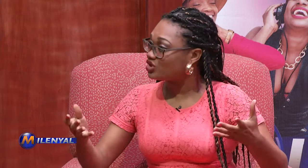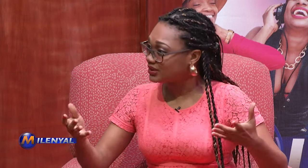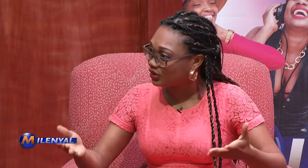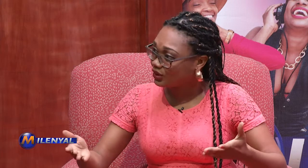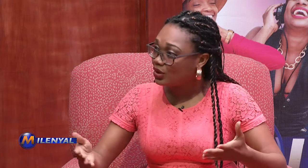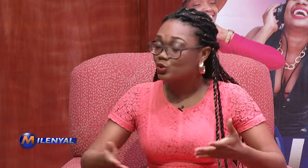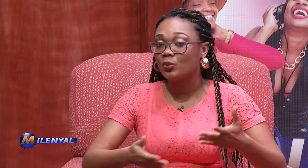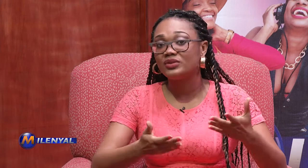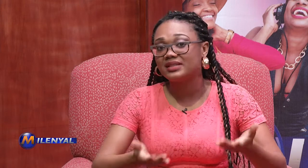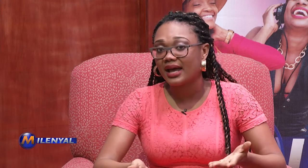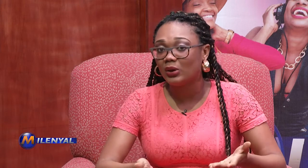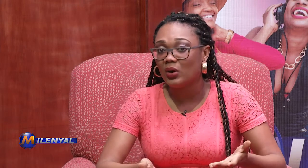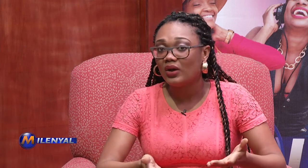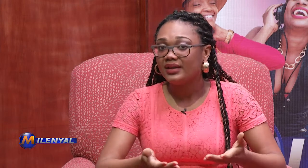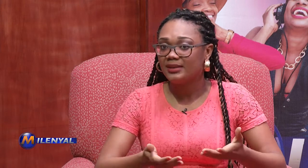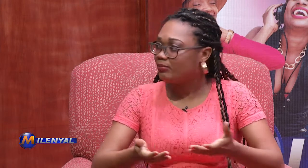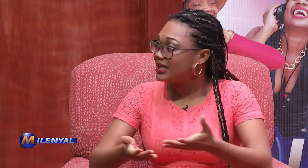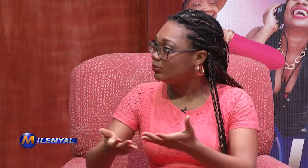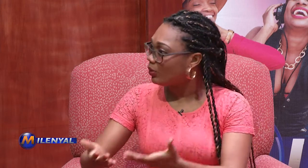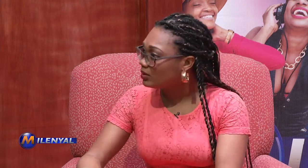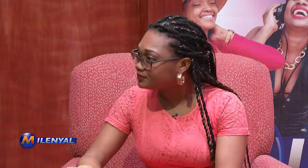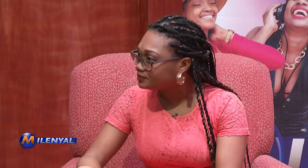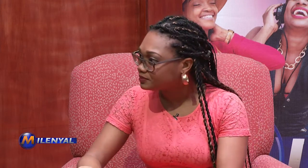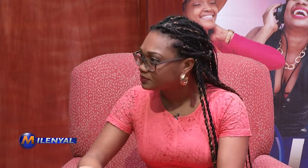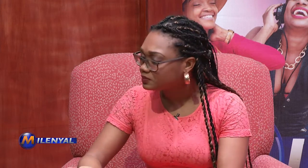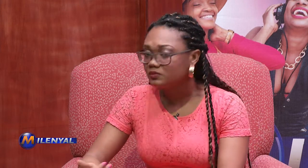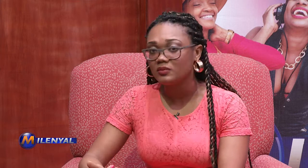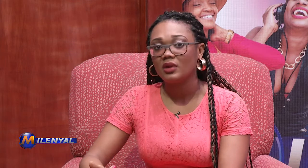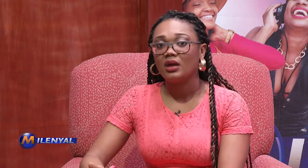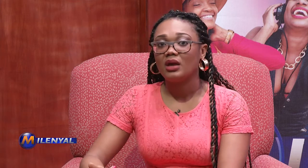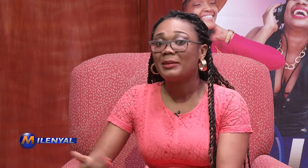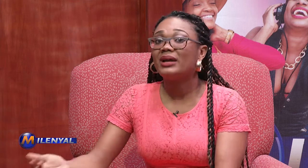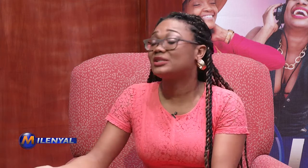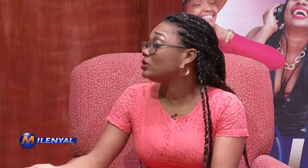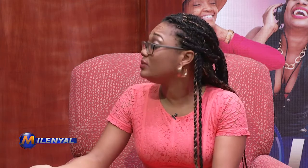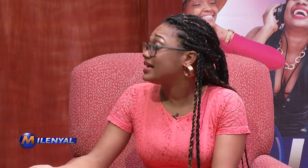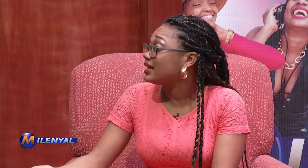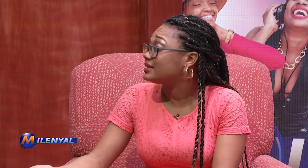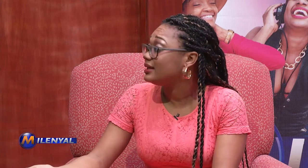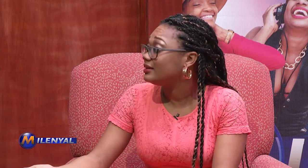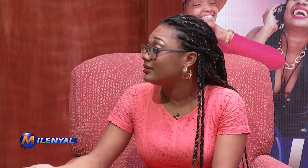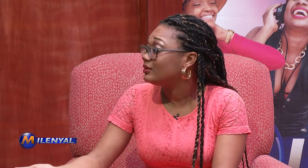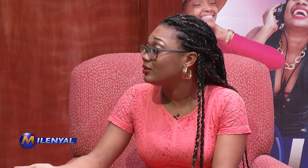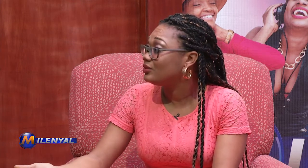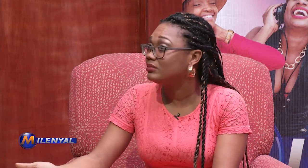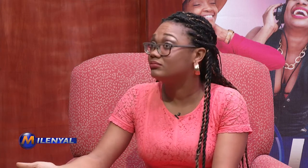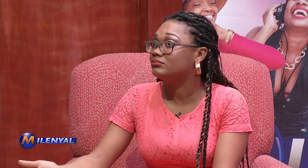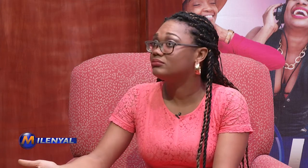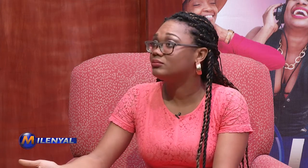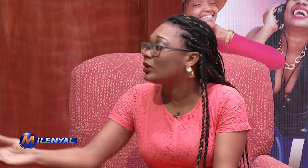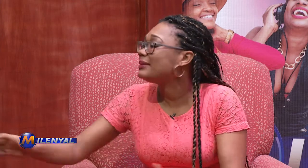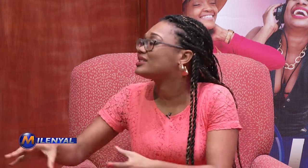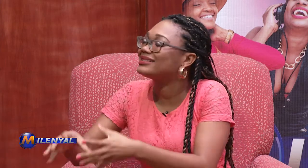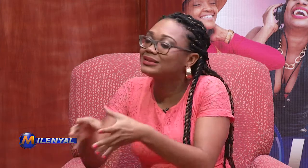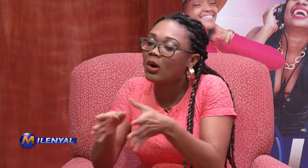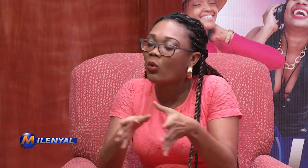lumière projecteur sur monde ça yo qui bon et bien on a l'impression lumière ça